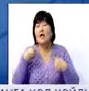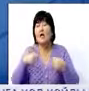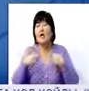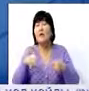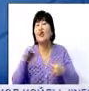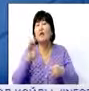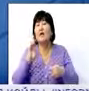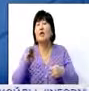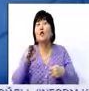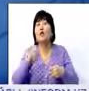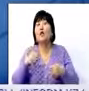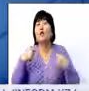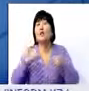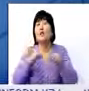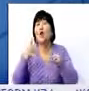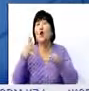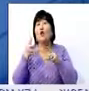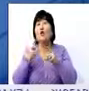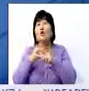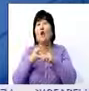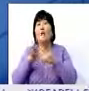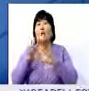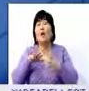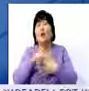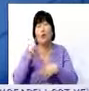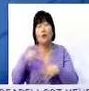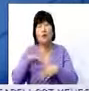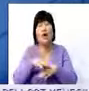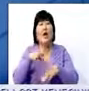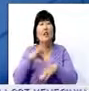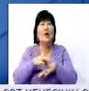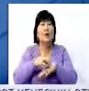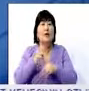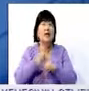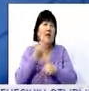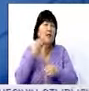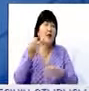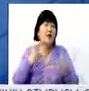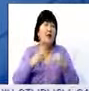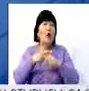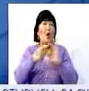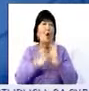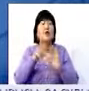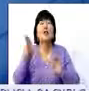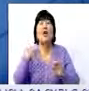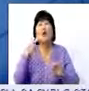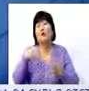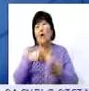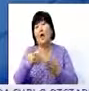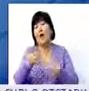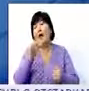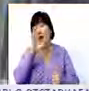жолы сауда ойын-сауық орталығының үшінші қабатында орналасқан. Тұрғындар былғарыдан жасалған сапалы киімдерді 17 желтоқсанға дейін ала